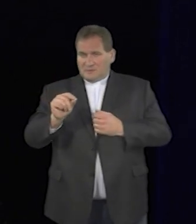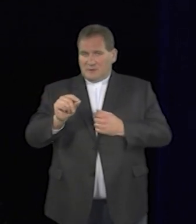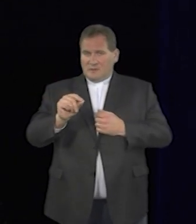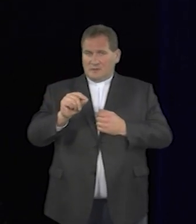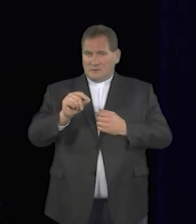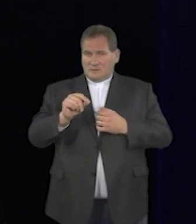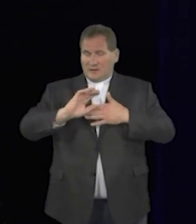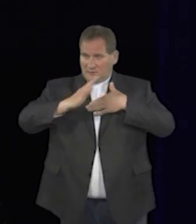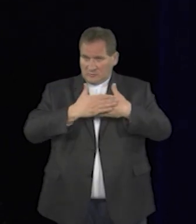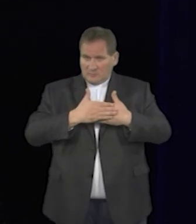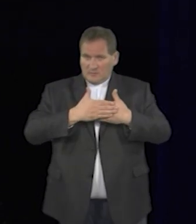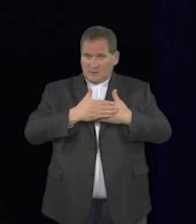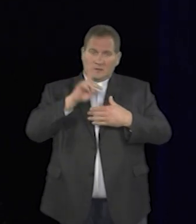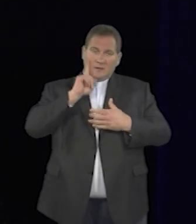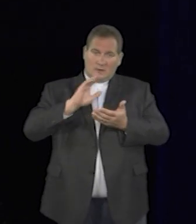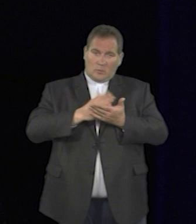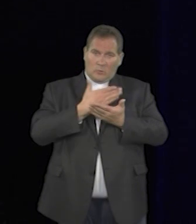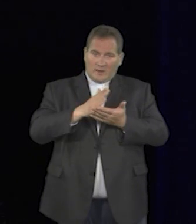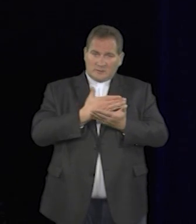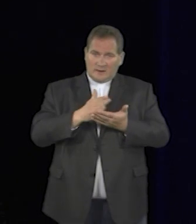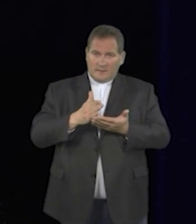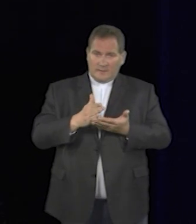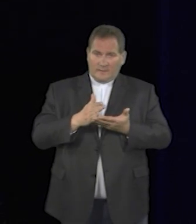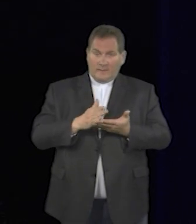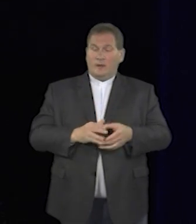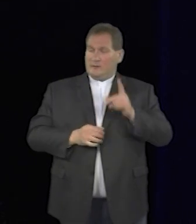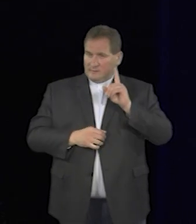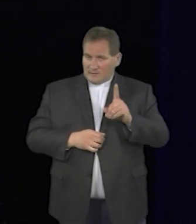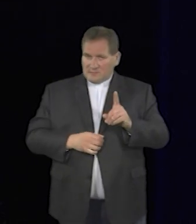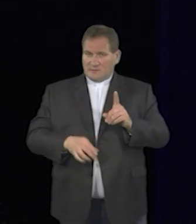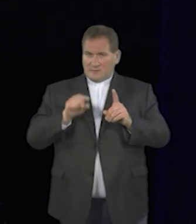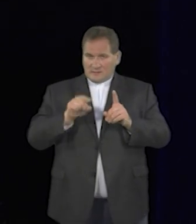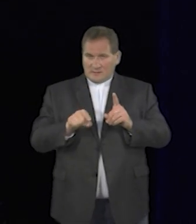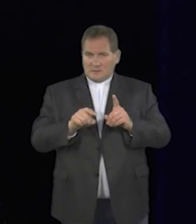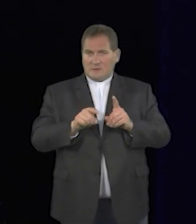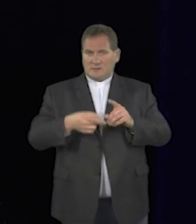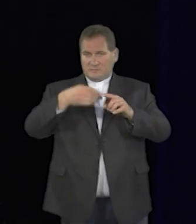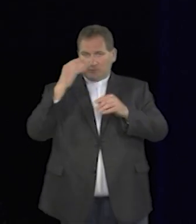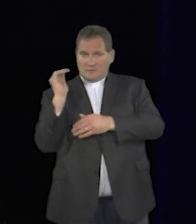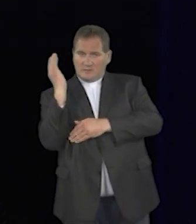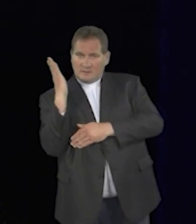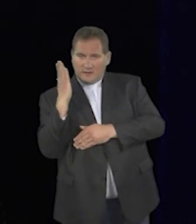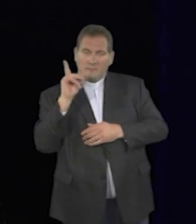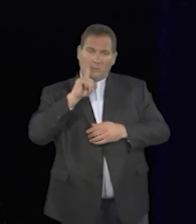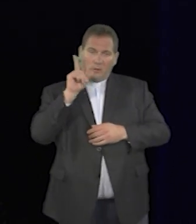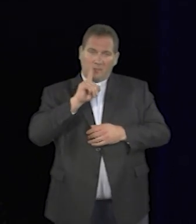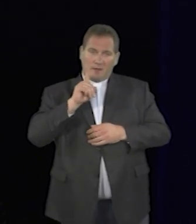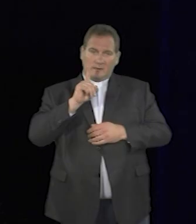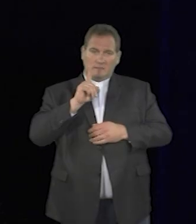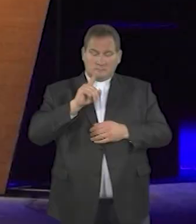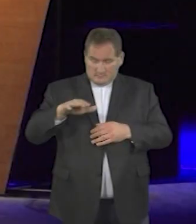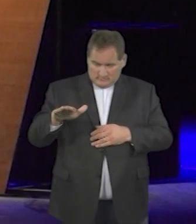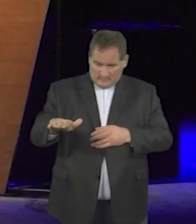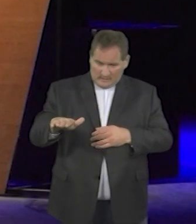choć za kuchcika. Właśnie w ten czas przed oknami chłopiec